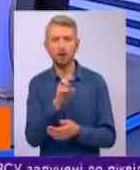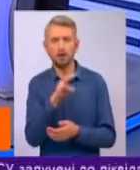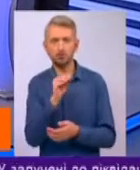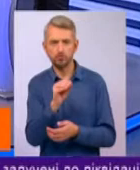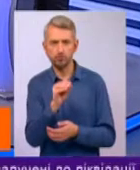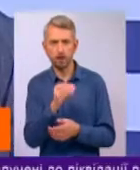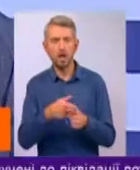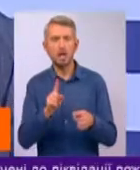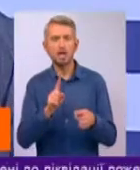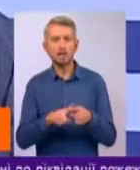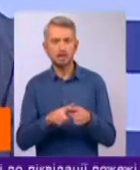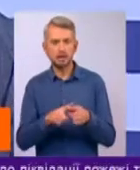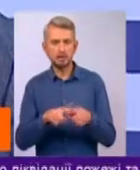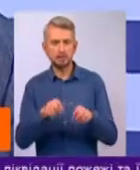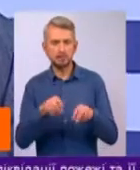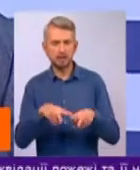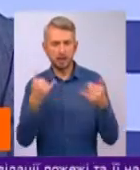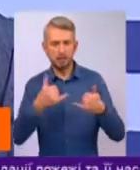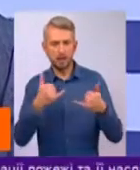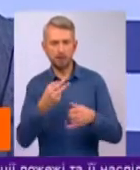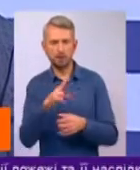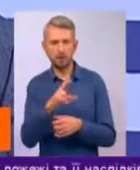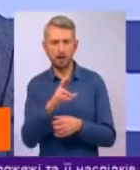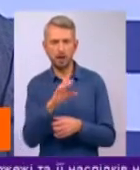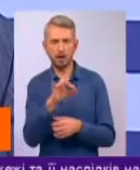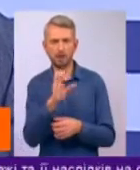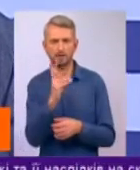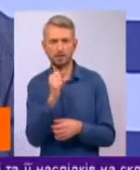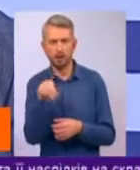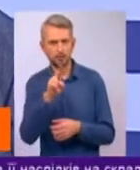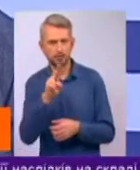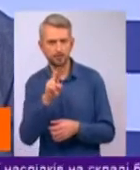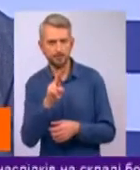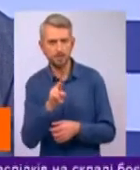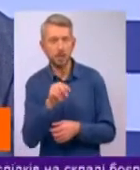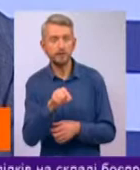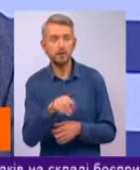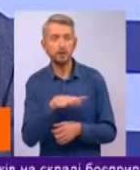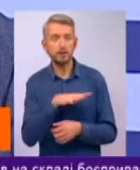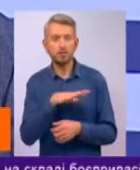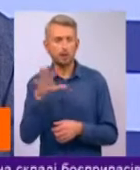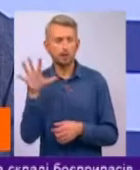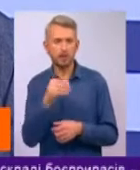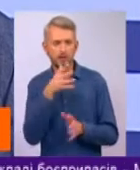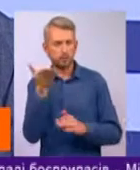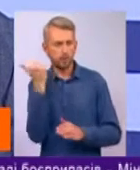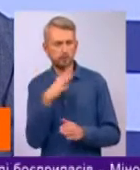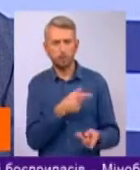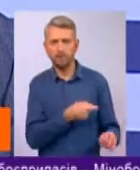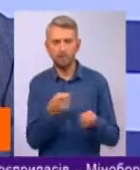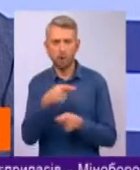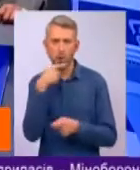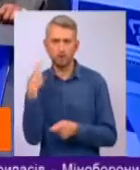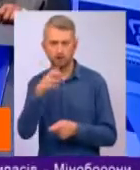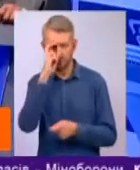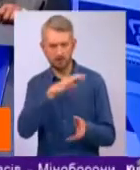ракетне паливо для скадів, для ракет. І звідти він був весь свій час вивезений в Російську